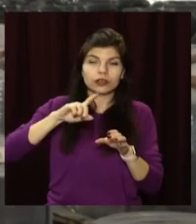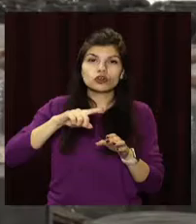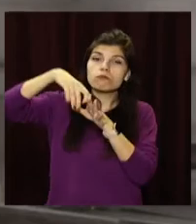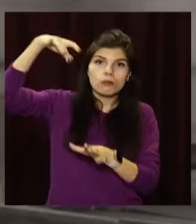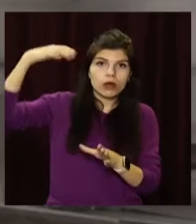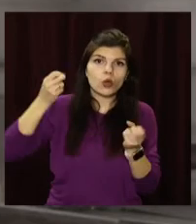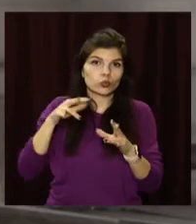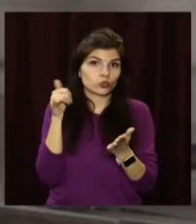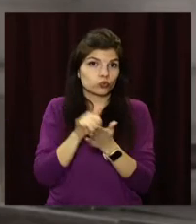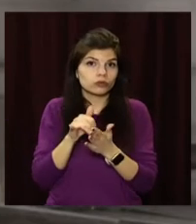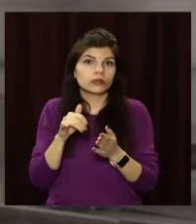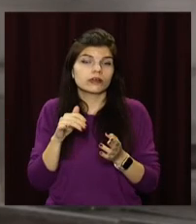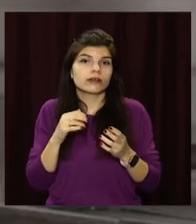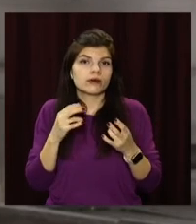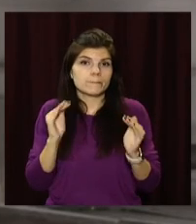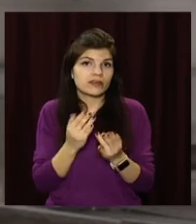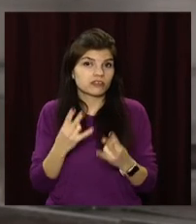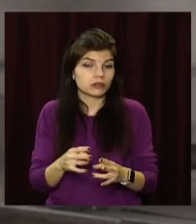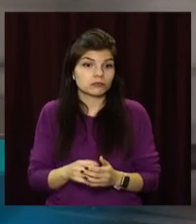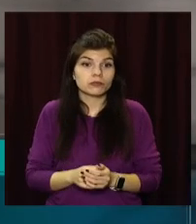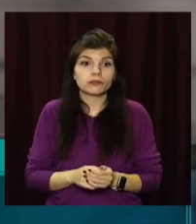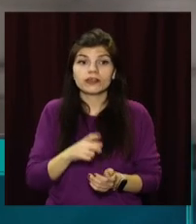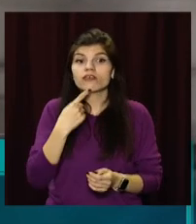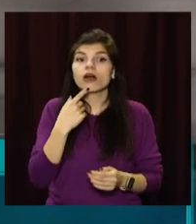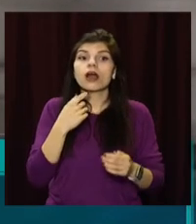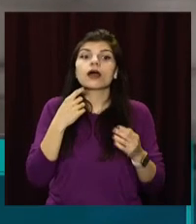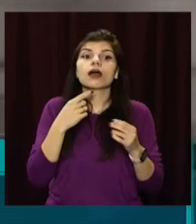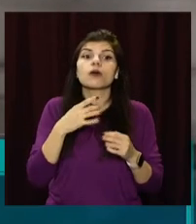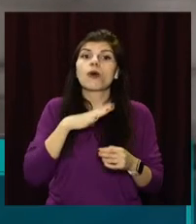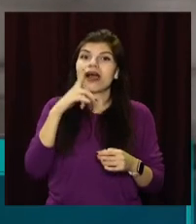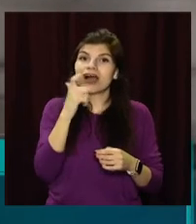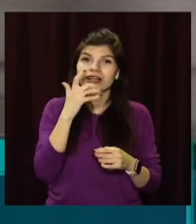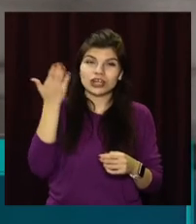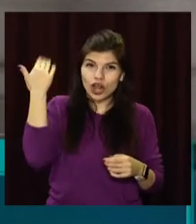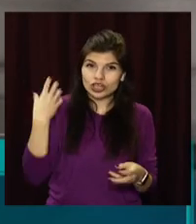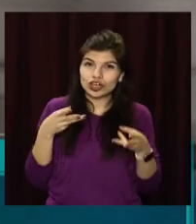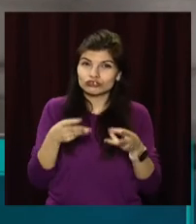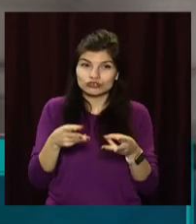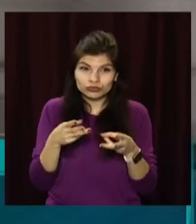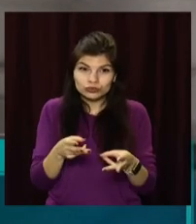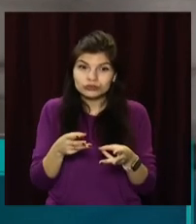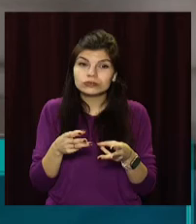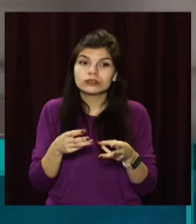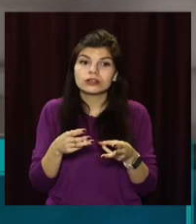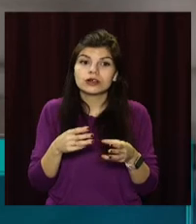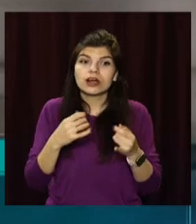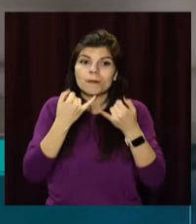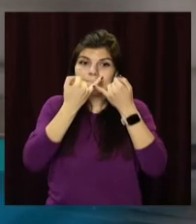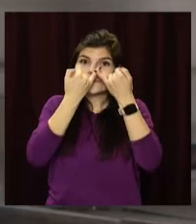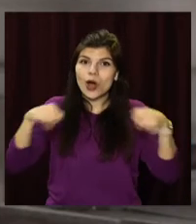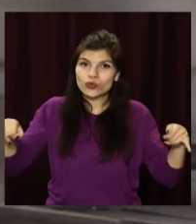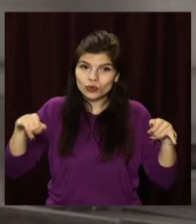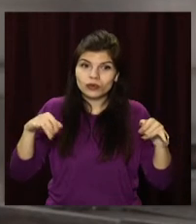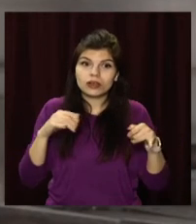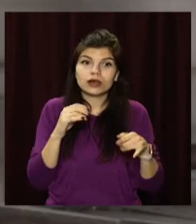повітря. Переход від газових печей віджига мотків проволоки